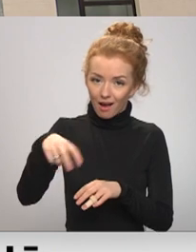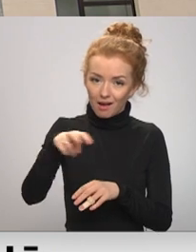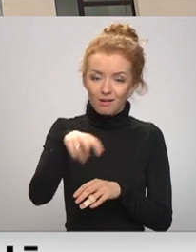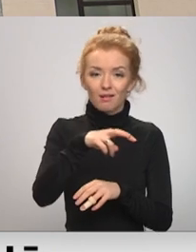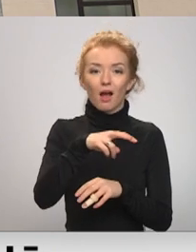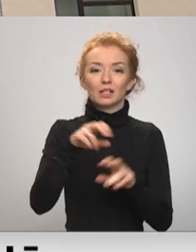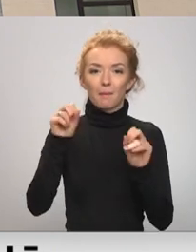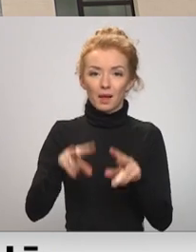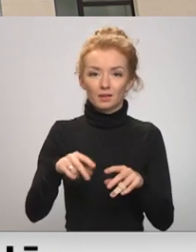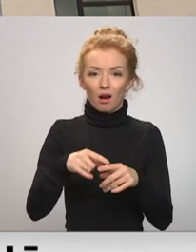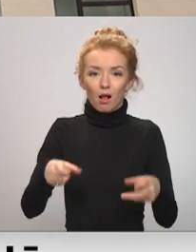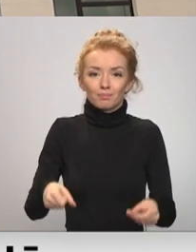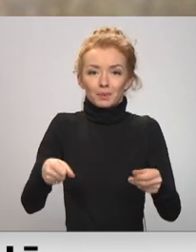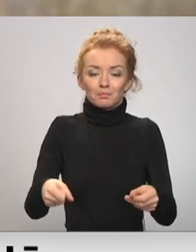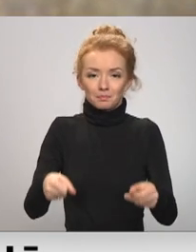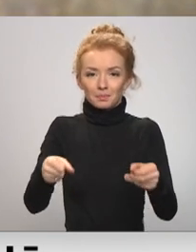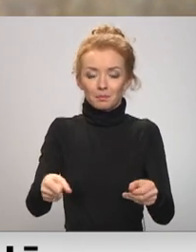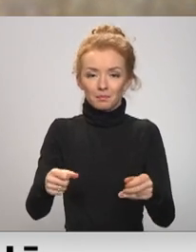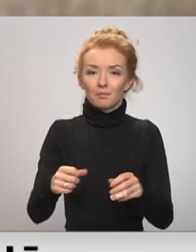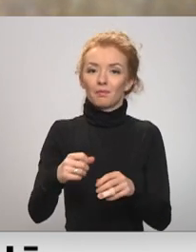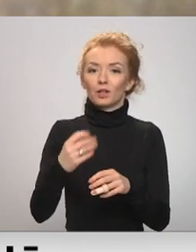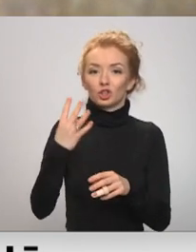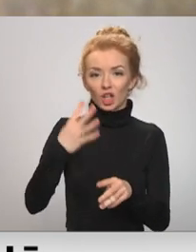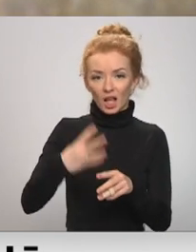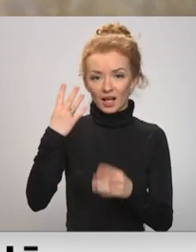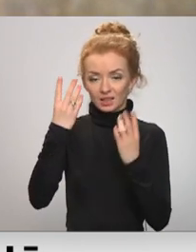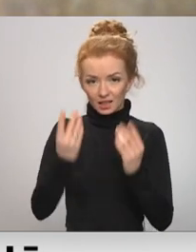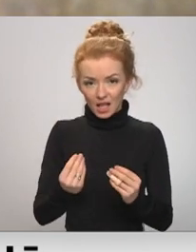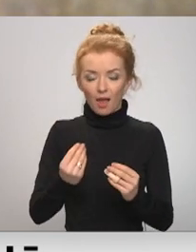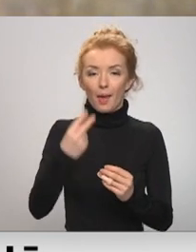staigājamo galdiņu katru dienu, pa 4 reizēm pa